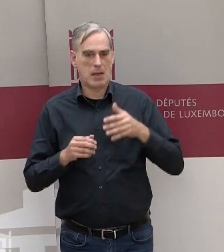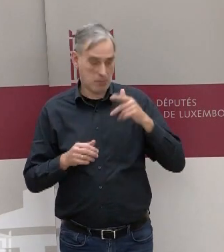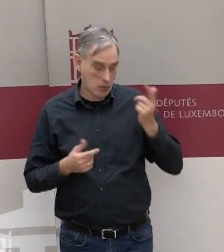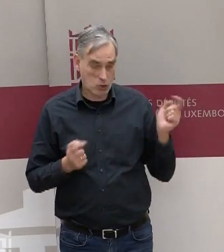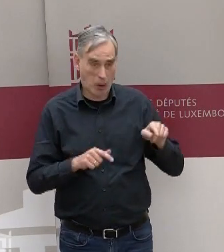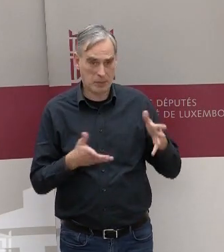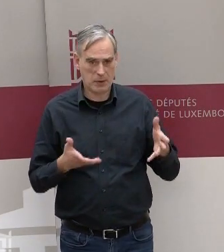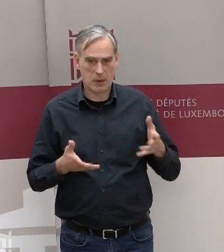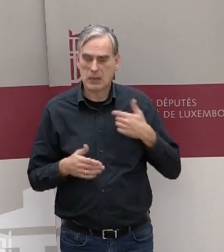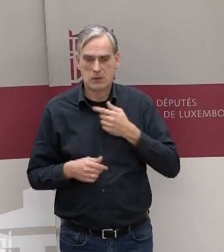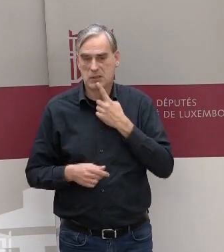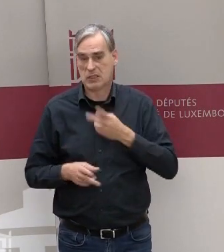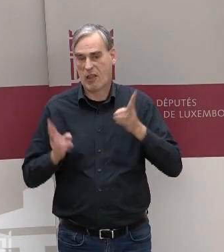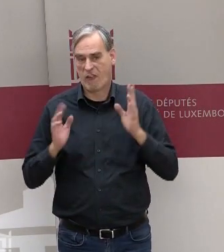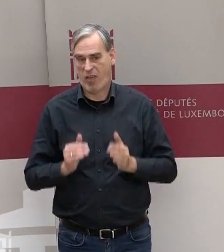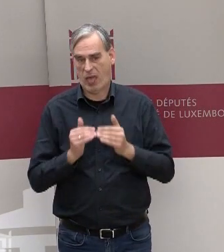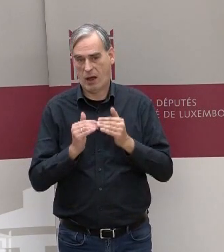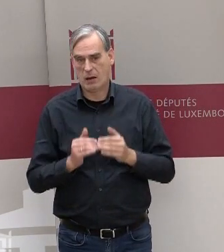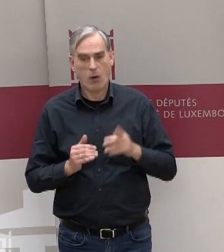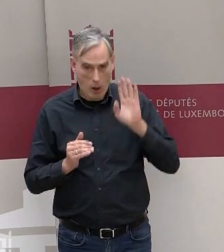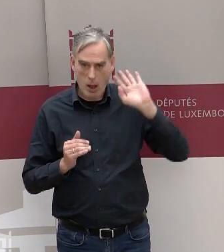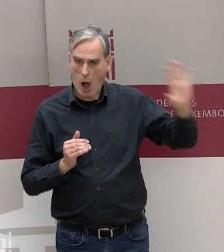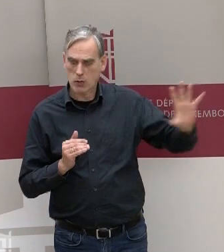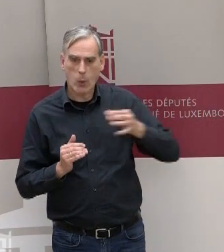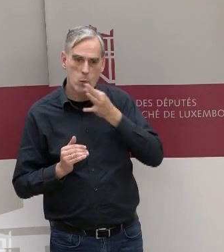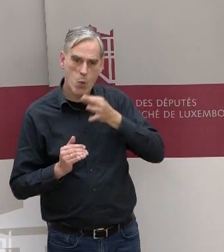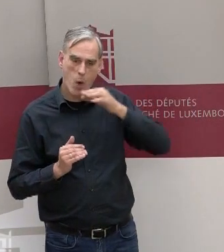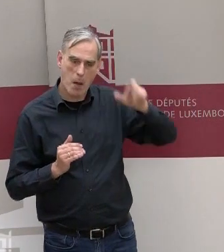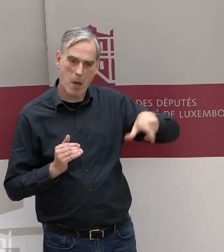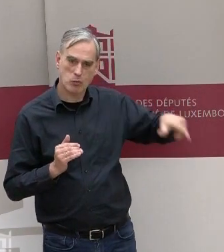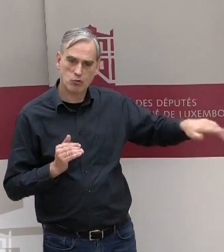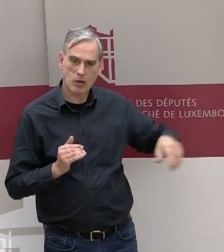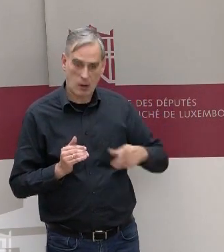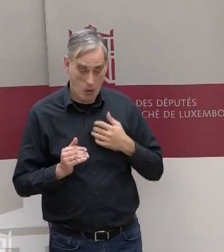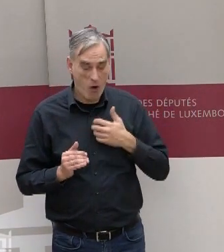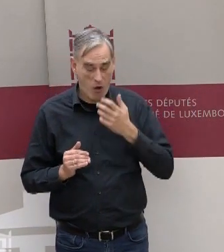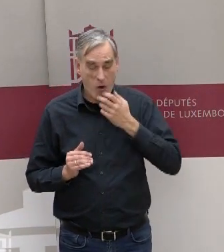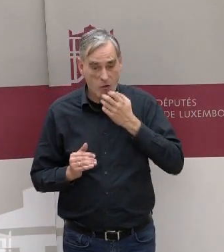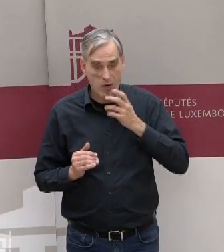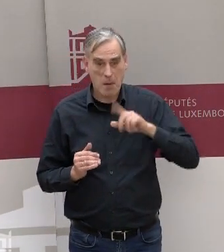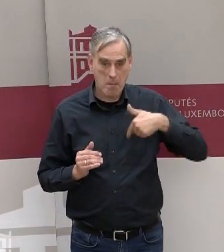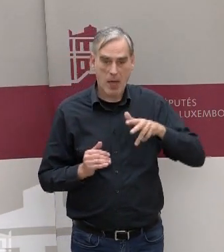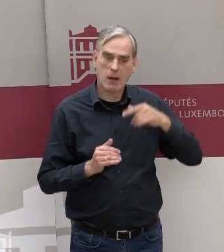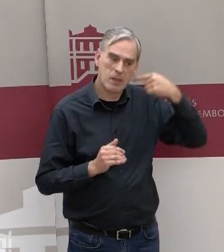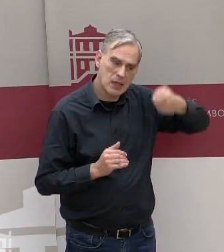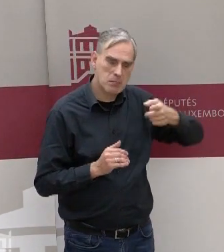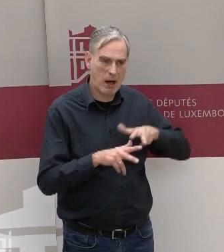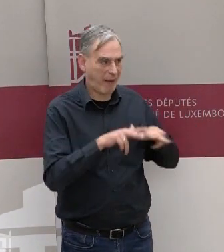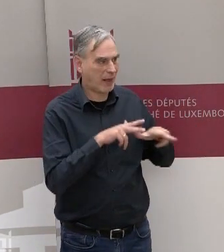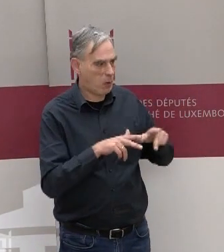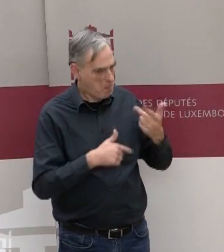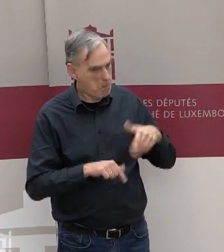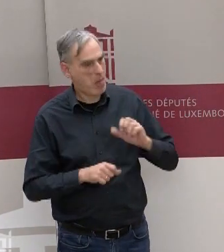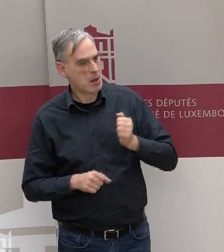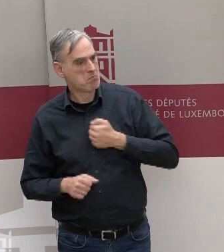verlagern. Ich hoffe, dass die nächste Regierung heute mehr Courage wird weisen und sich dem Lösen ausbluten von unseren Käsen